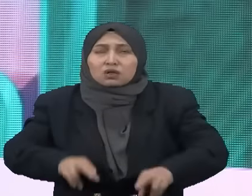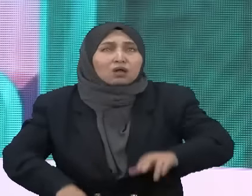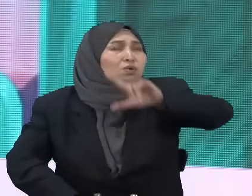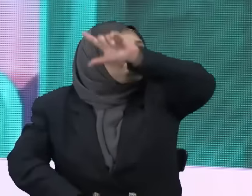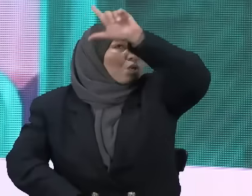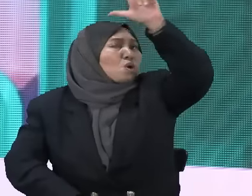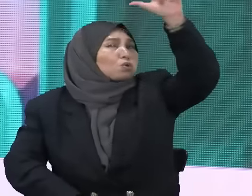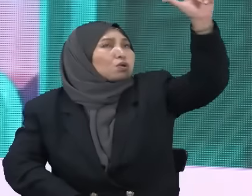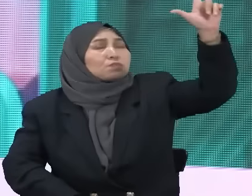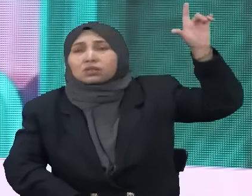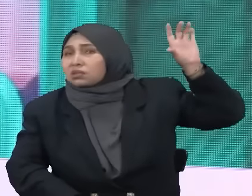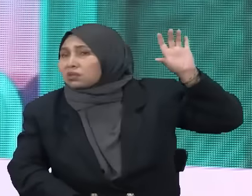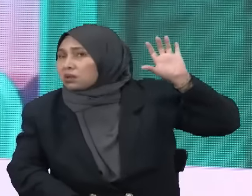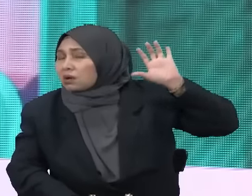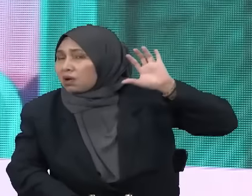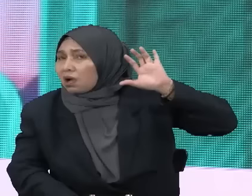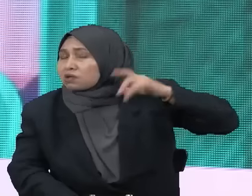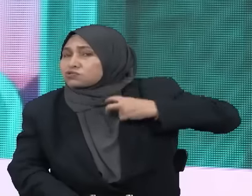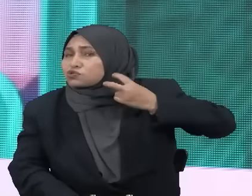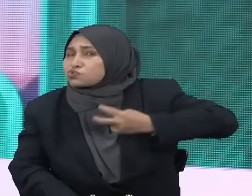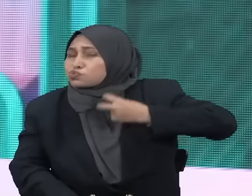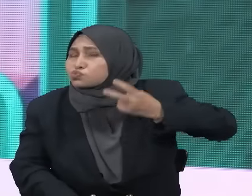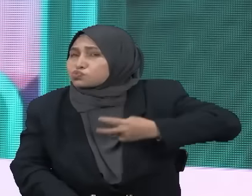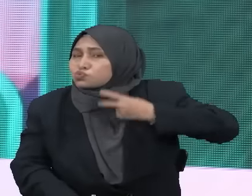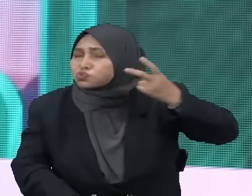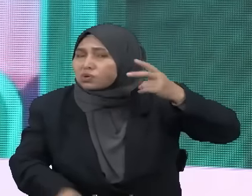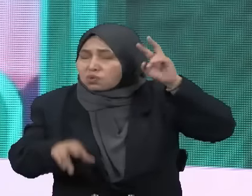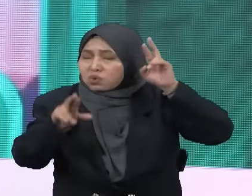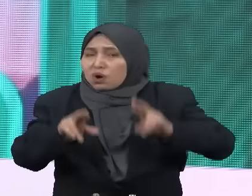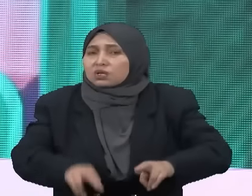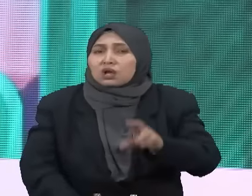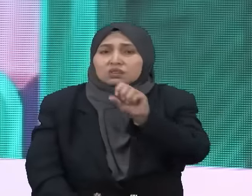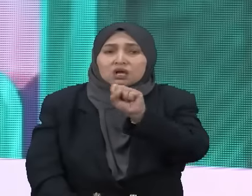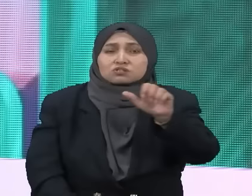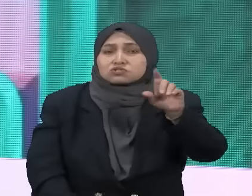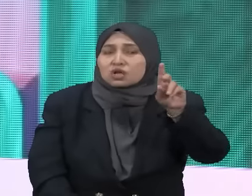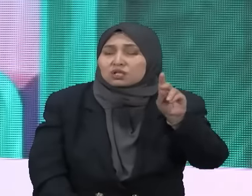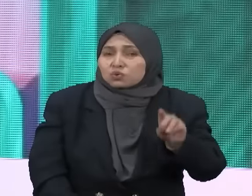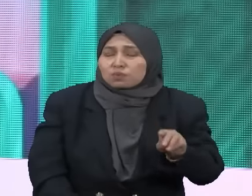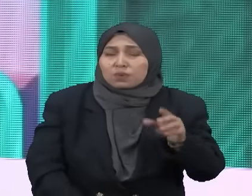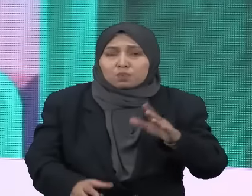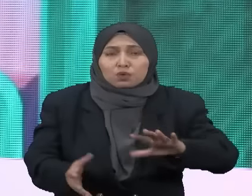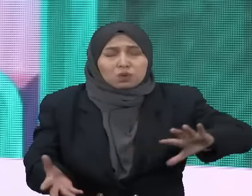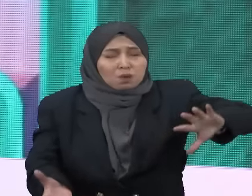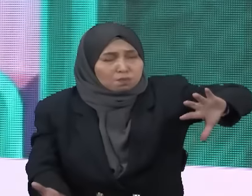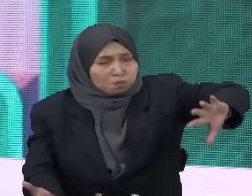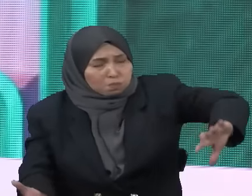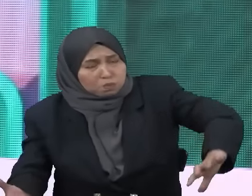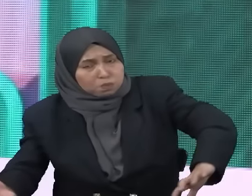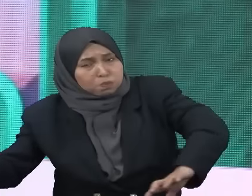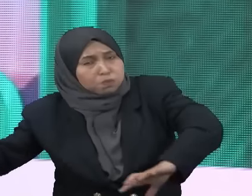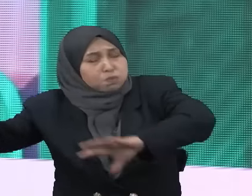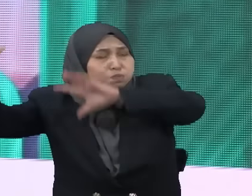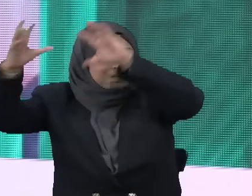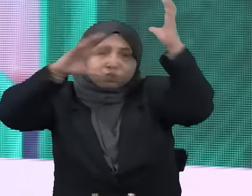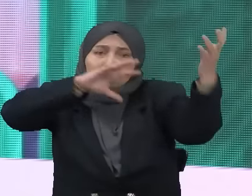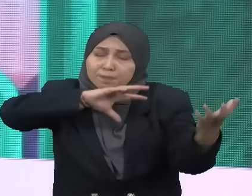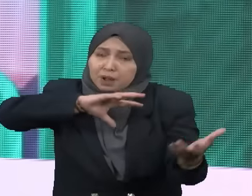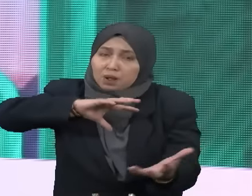mendengar suara penduduk Sodom, kemudian diterbalikkan dan